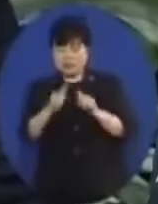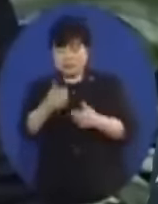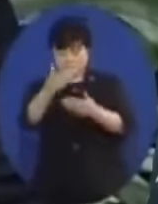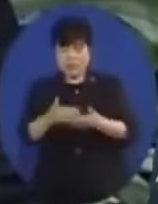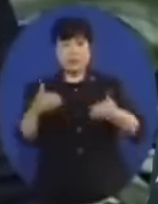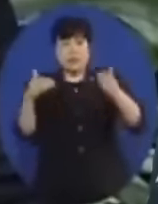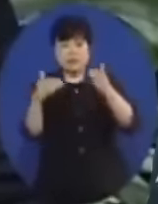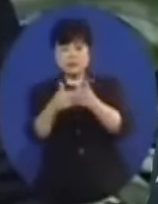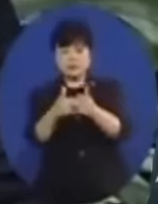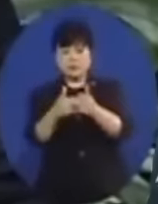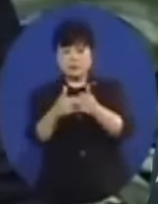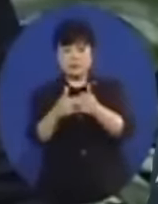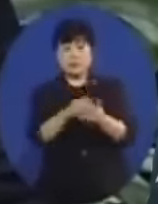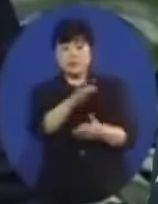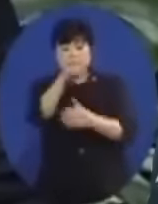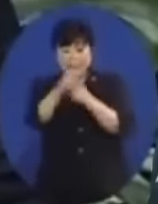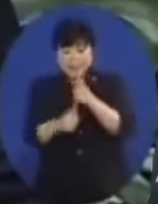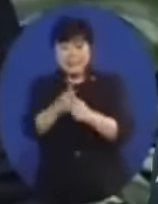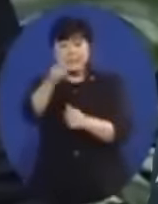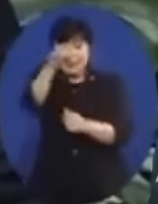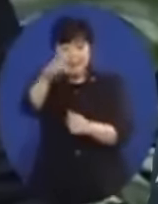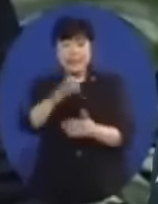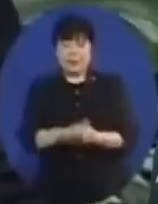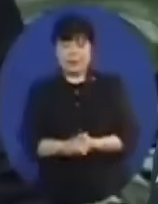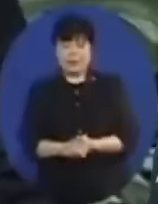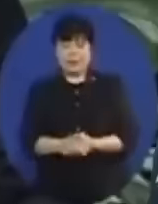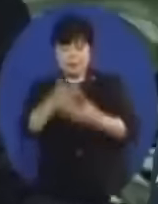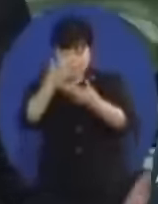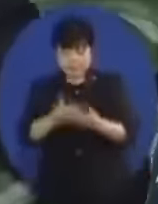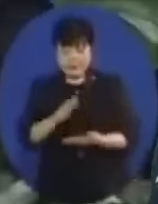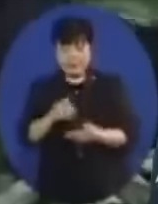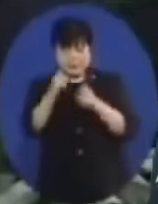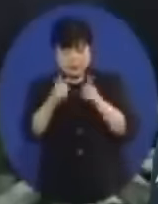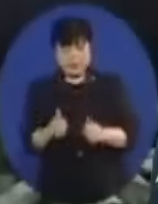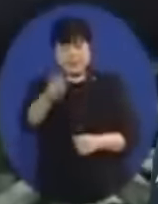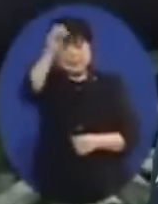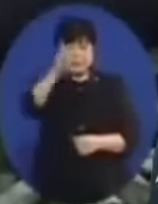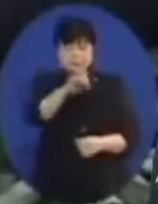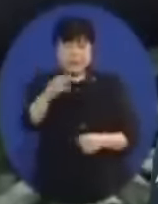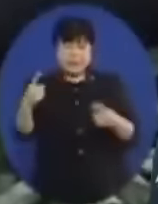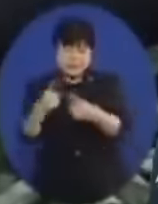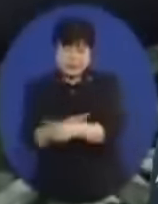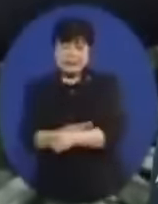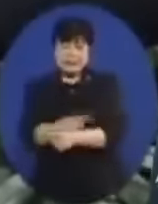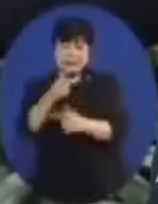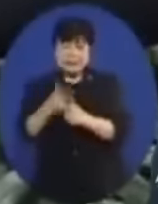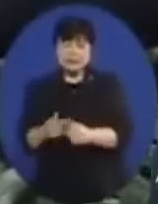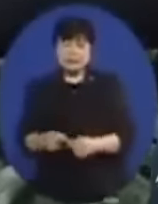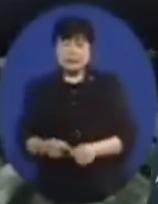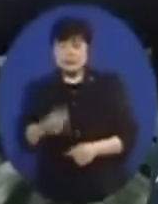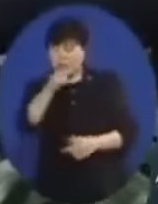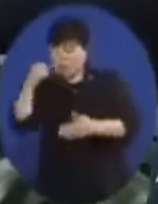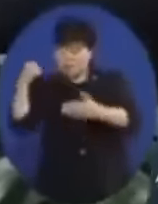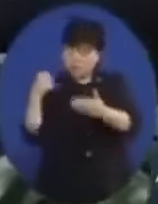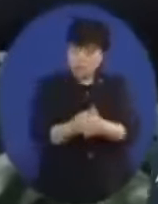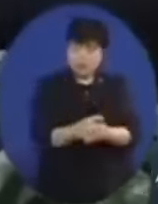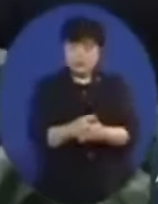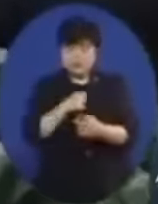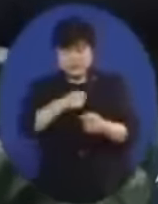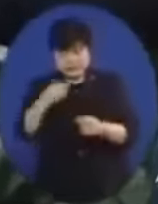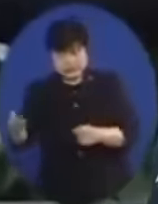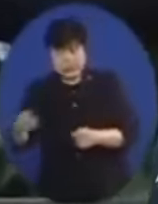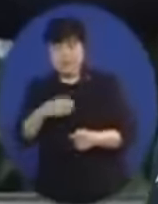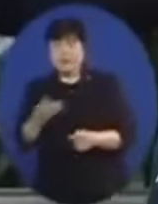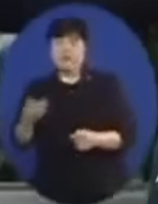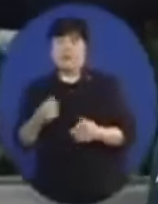때문인 것입니다. 우리가 하나님 앞에 받아야 될 심판을 십자가에서 대신 받고 매달려서 몸짓고